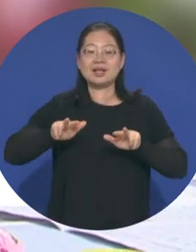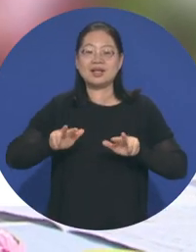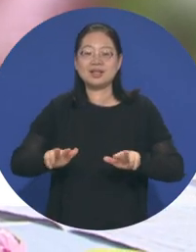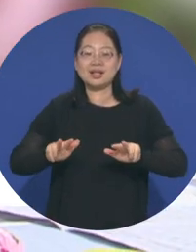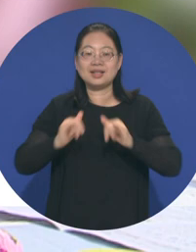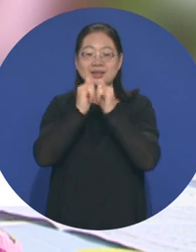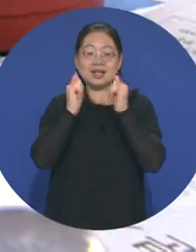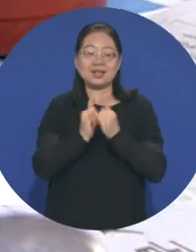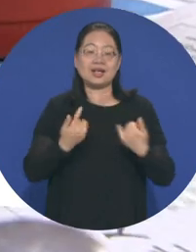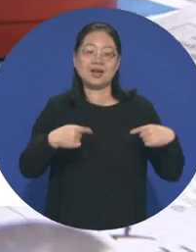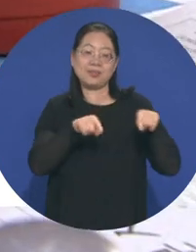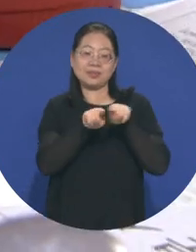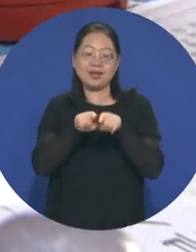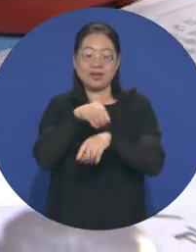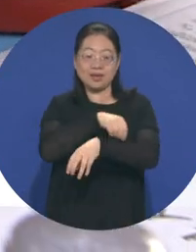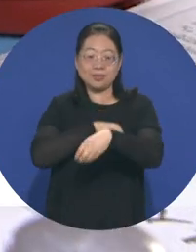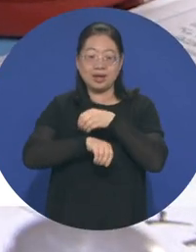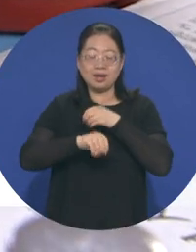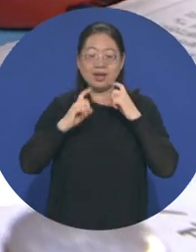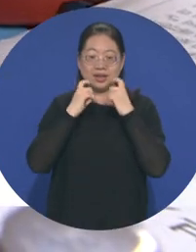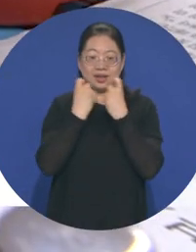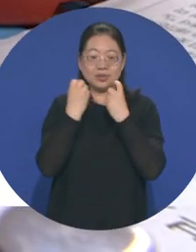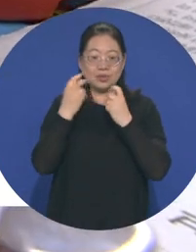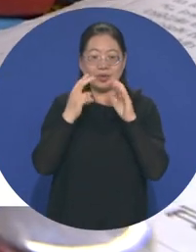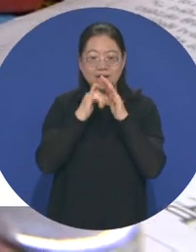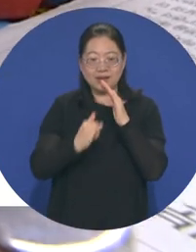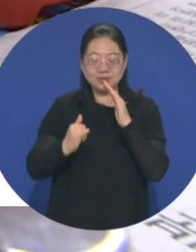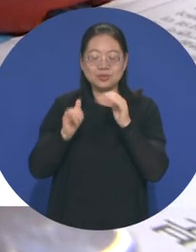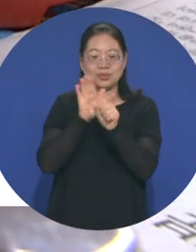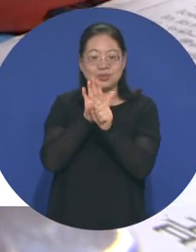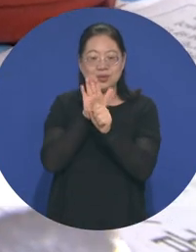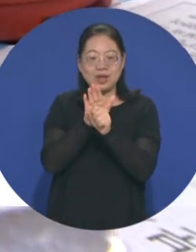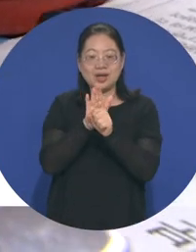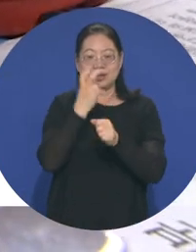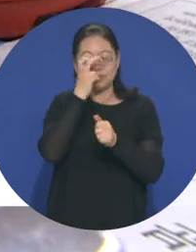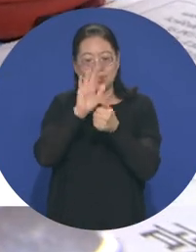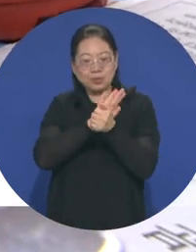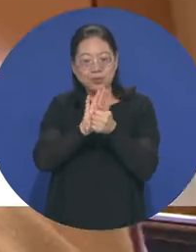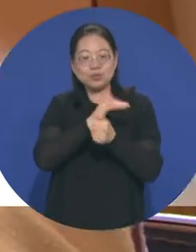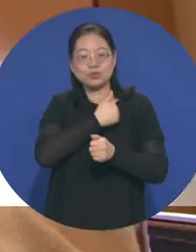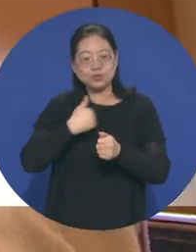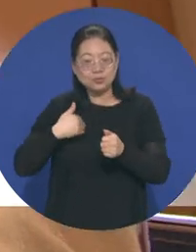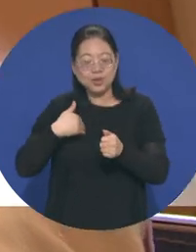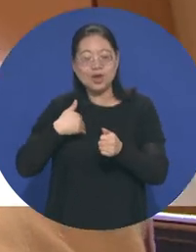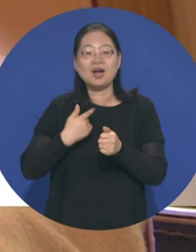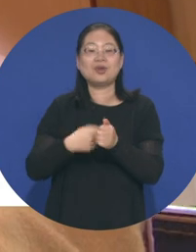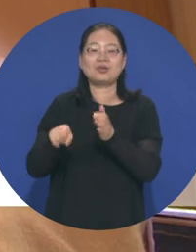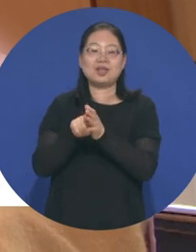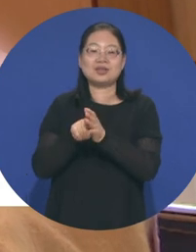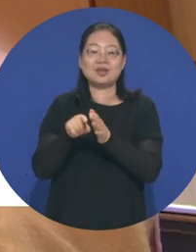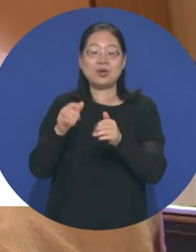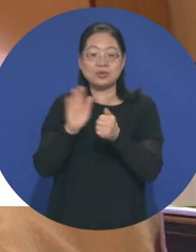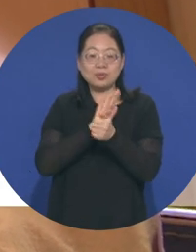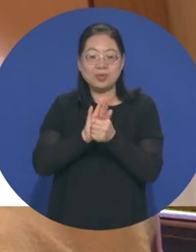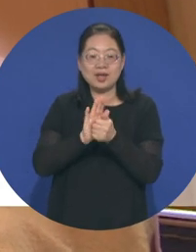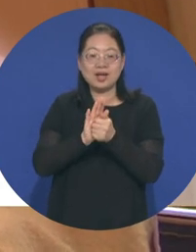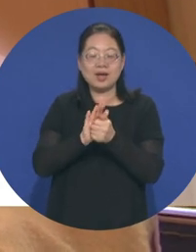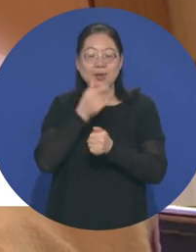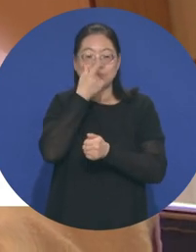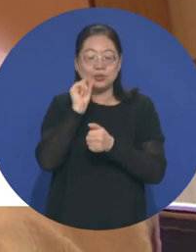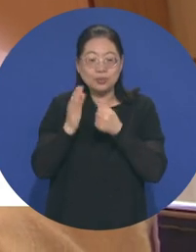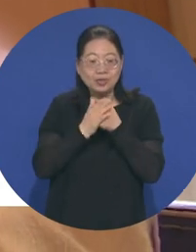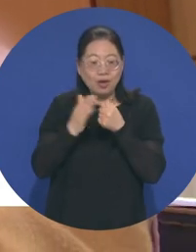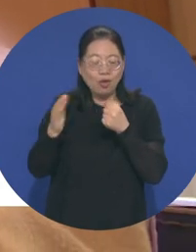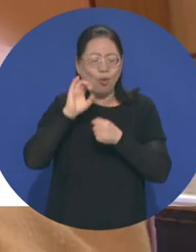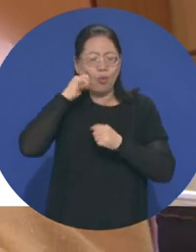이제는 사회가 같이 나서서 개인과 가족을 도와서 돌봄이 충만하도록 그래서 돌봄의 결핍으로